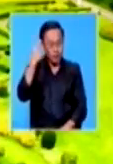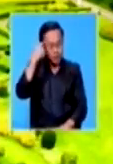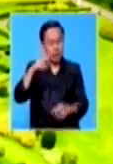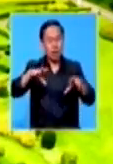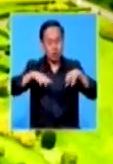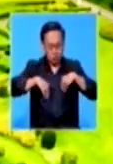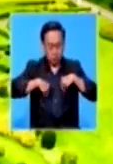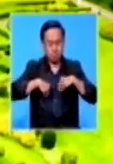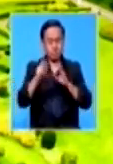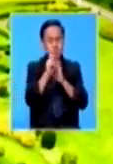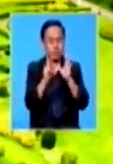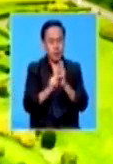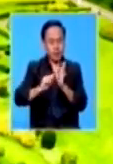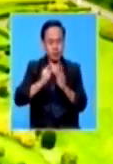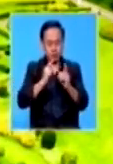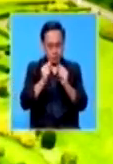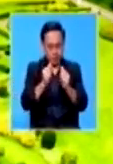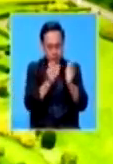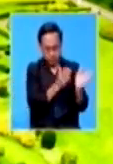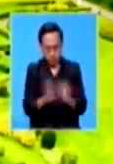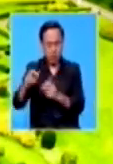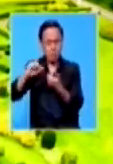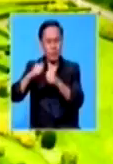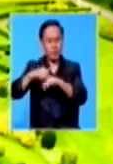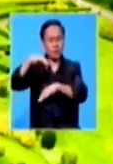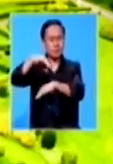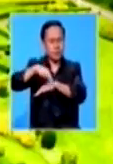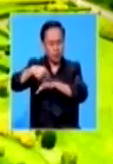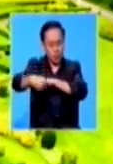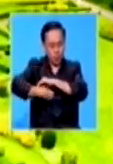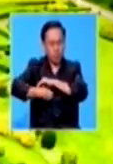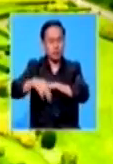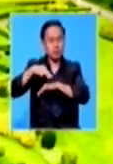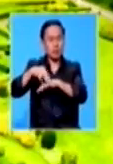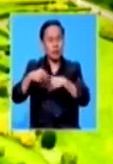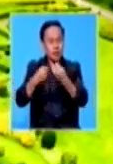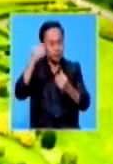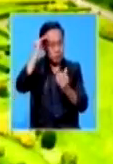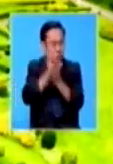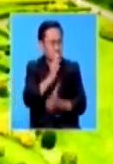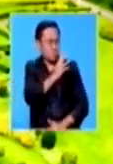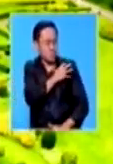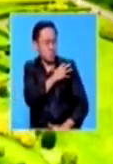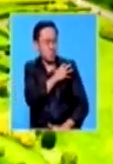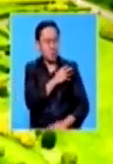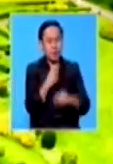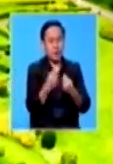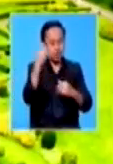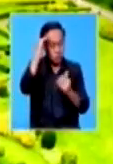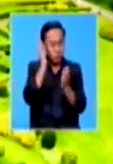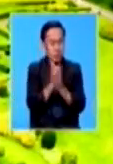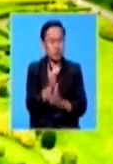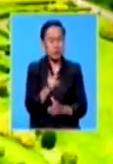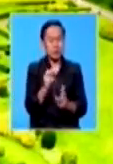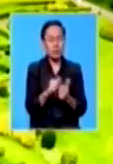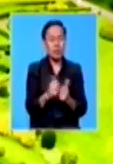ของการซื้อขายตำแหน่งตำรวจเหมือนกันนะก็พูดกันไปพูดกันมานะแต่การพูดบางทีมันทำให้เสื่อมเสียหายทั้งที่คนพูดก็เจตนาดี